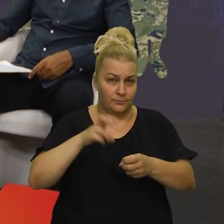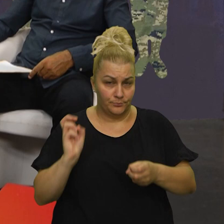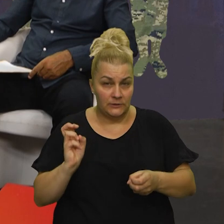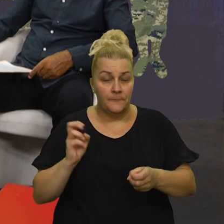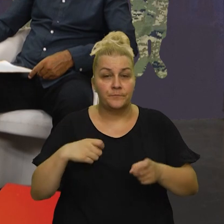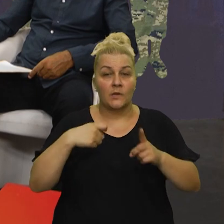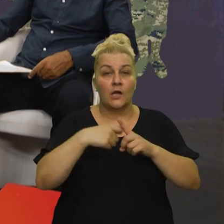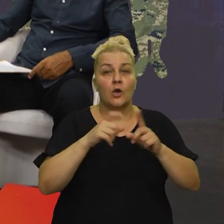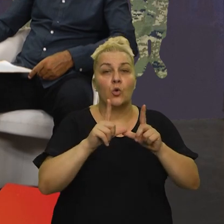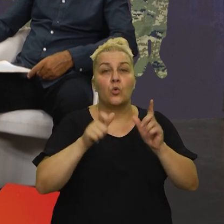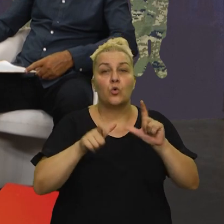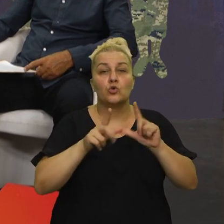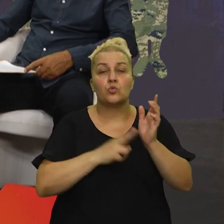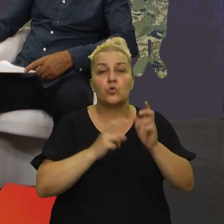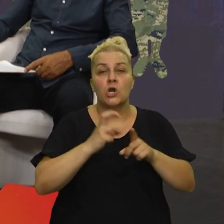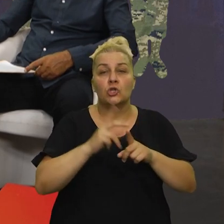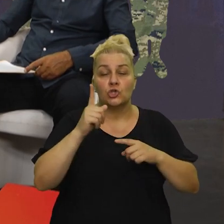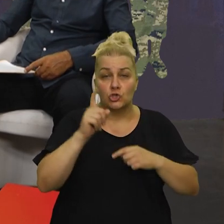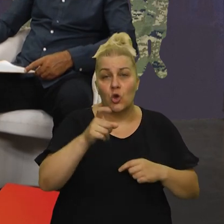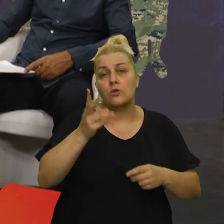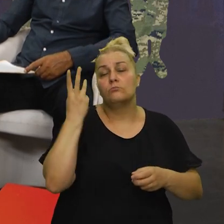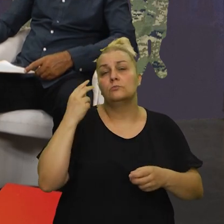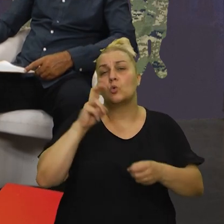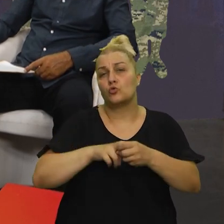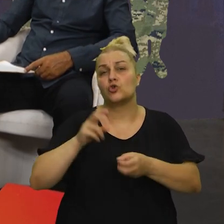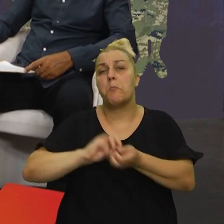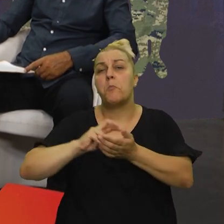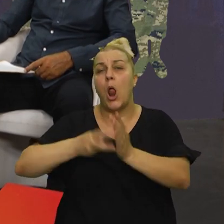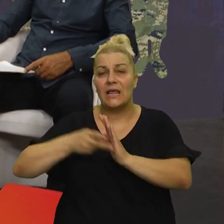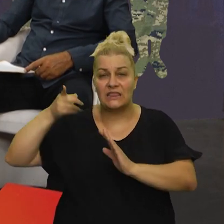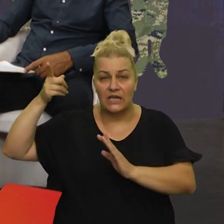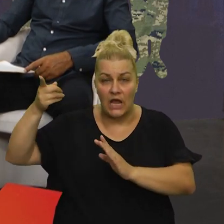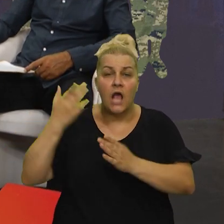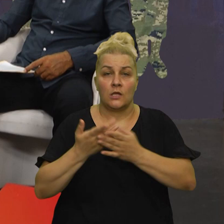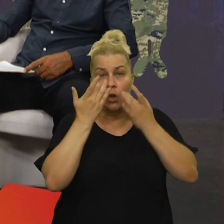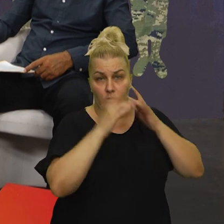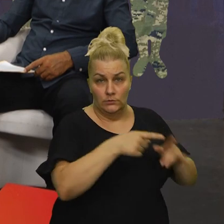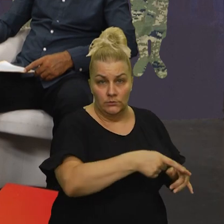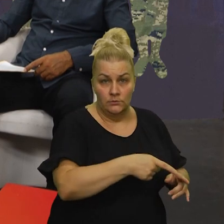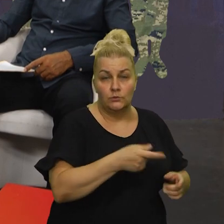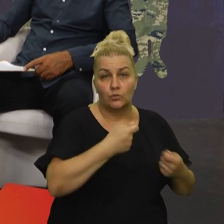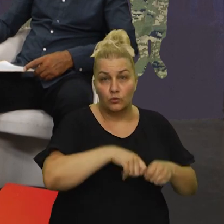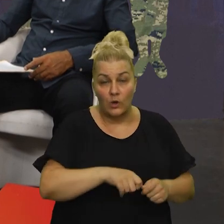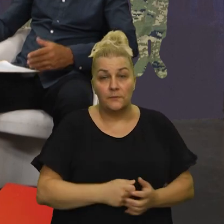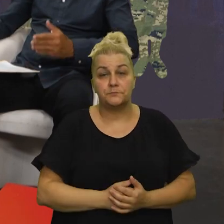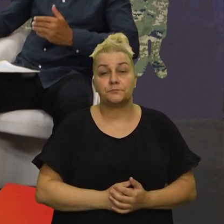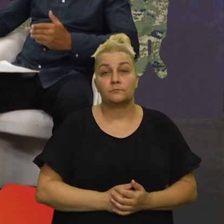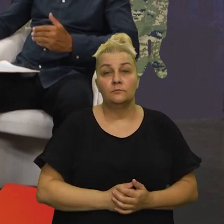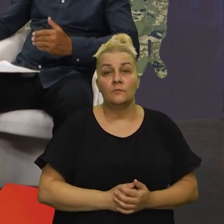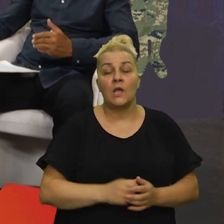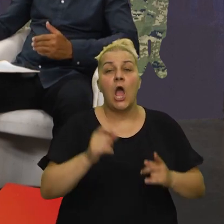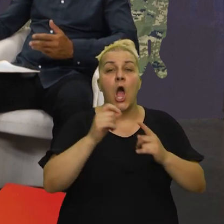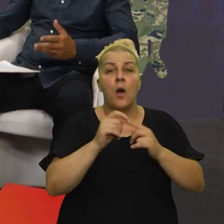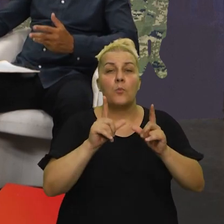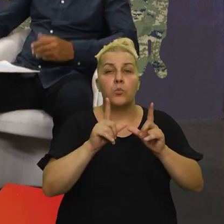Mario Kujundžić, čovjek se politički aktivirao, imamo sad vršitelja dužnosti Puljiza, je li on još uvijek